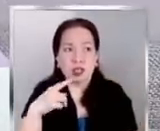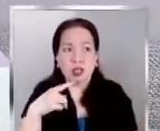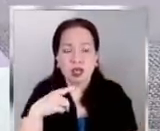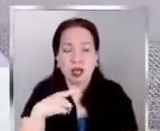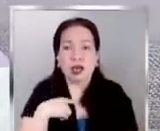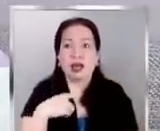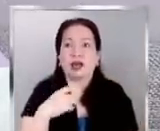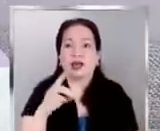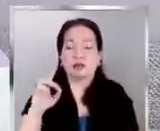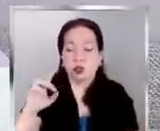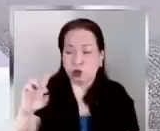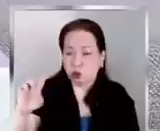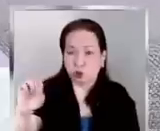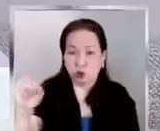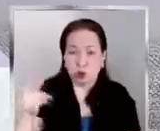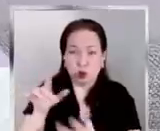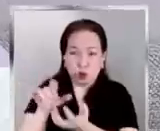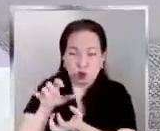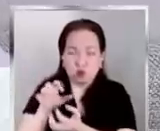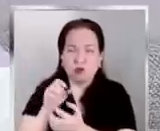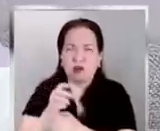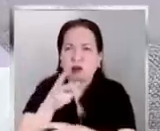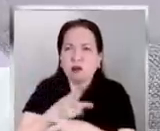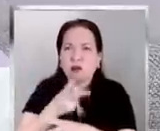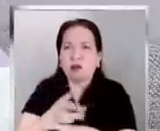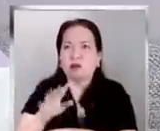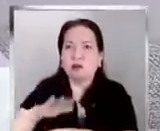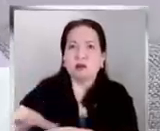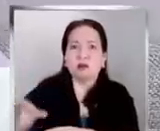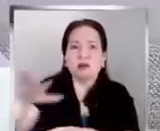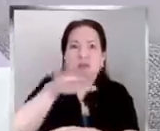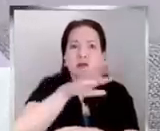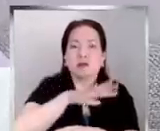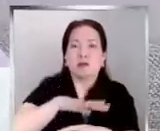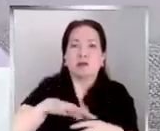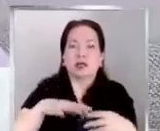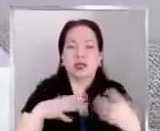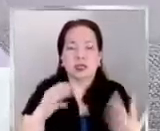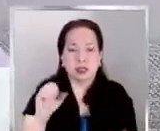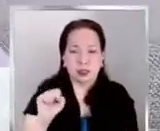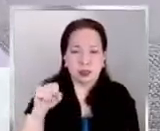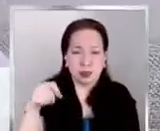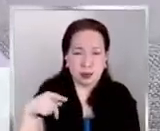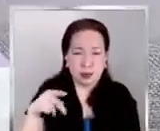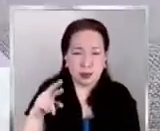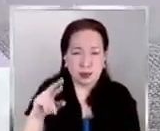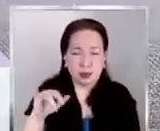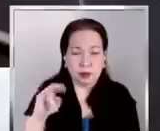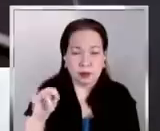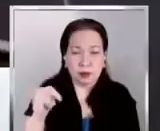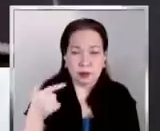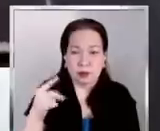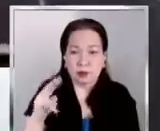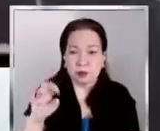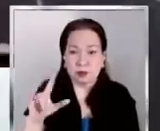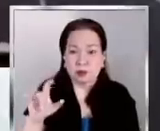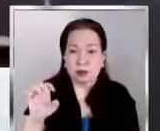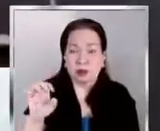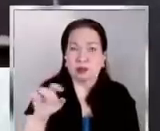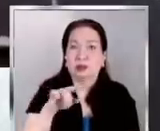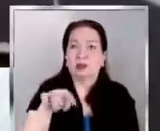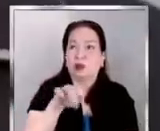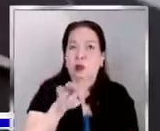pinaka area po nung Mendoza Bill, sa may Springville. Wala pong tao? Wala po. Sir, kako sa